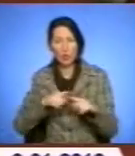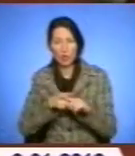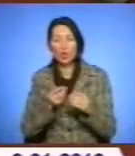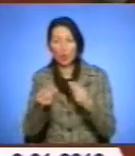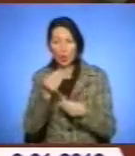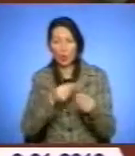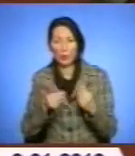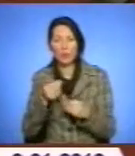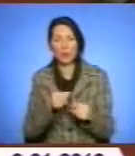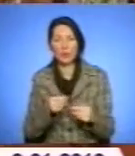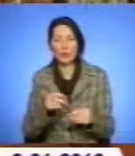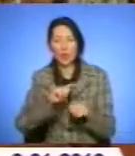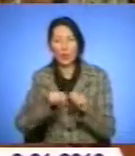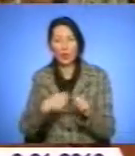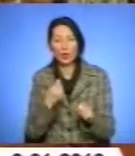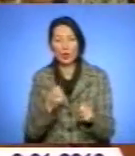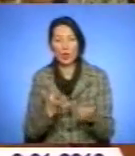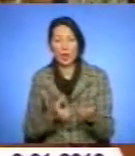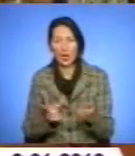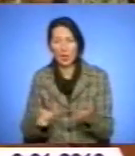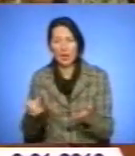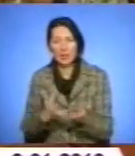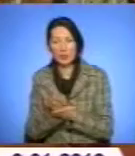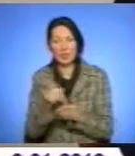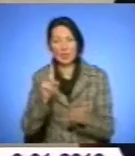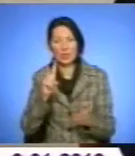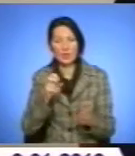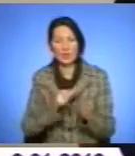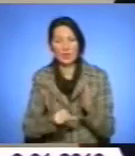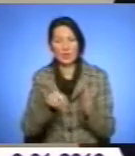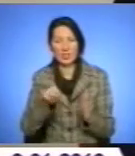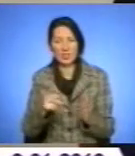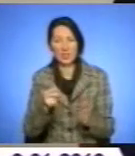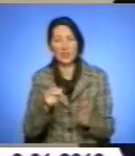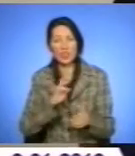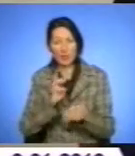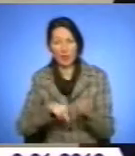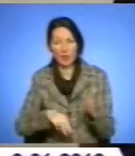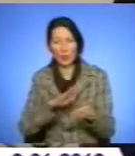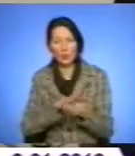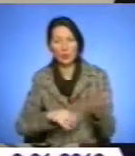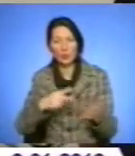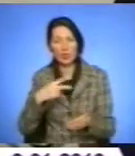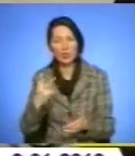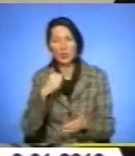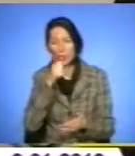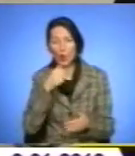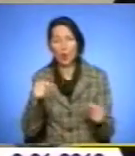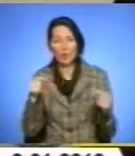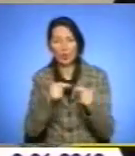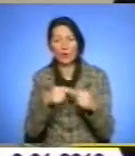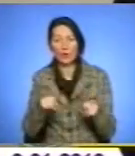елементами. Порушники сплатили 260 тисяч гривень штрафу. Протягом 2012 року встановлено